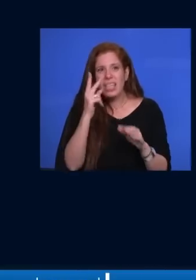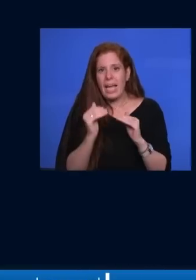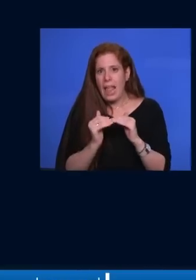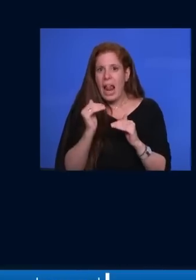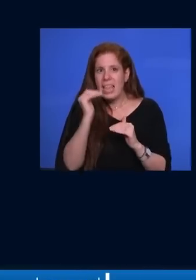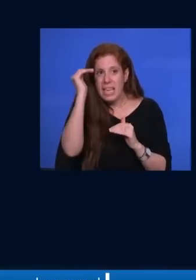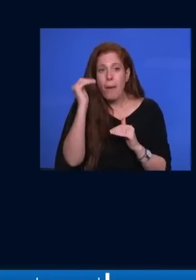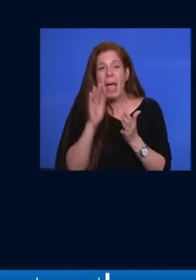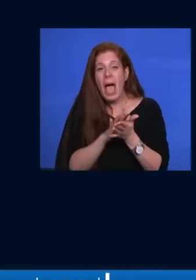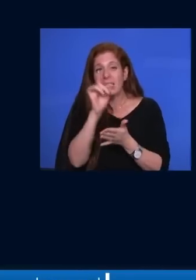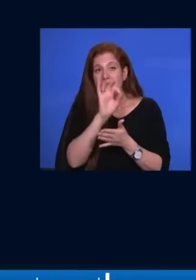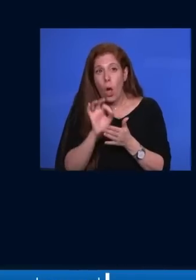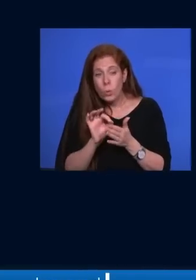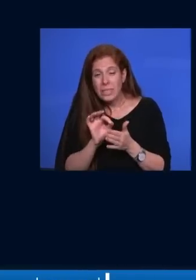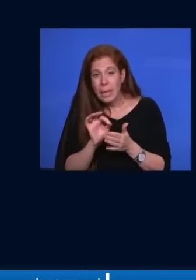של 11%